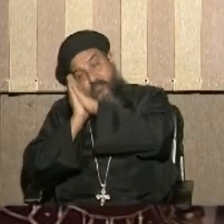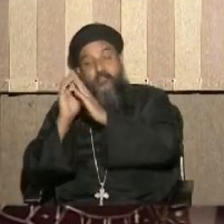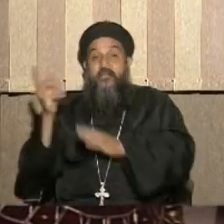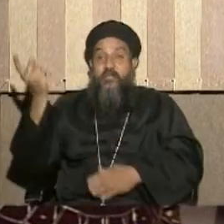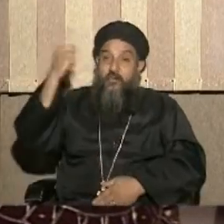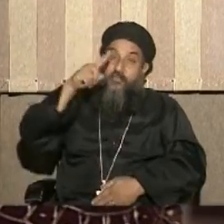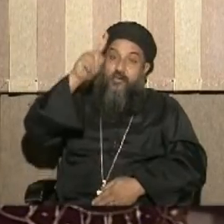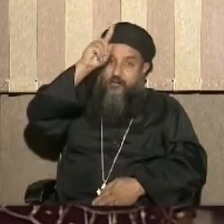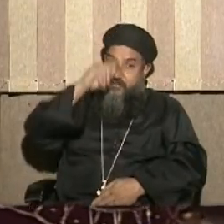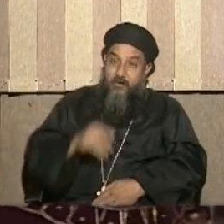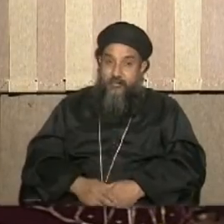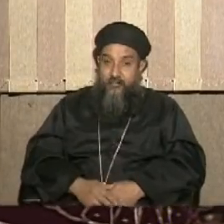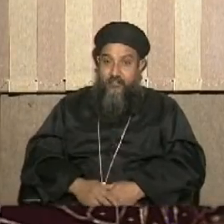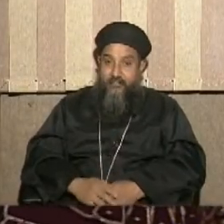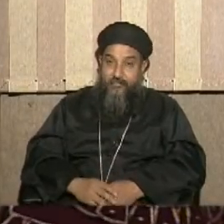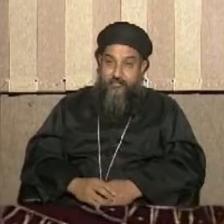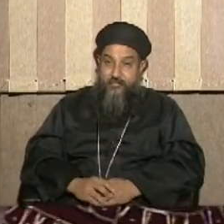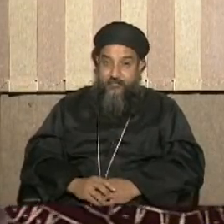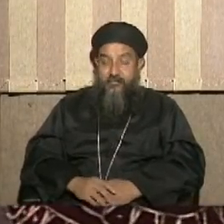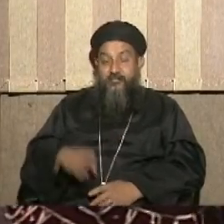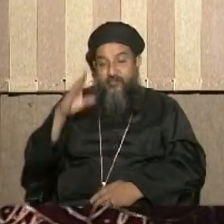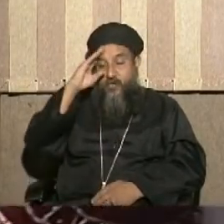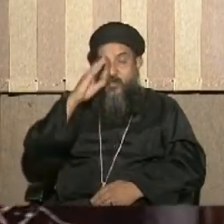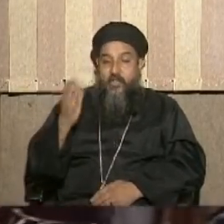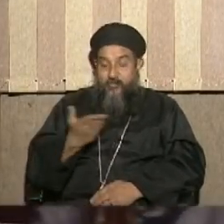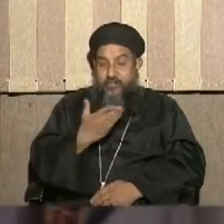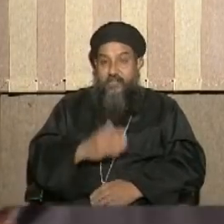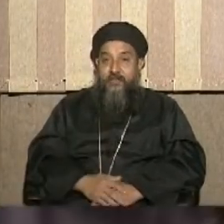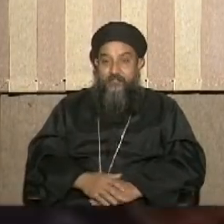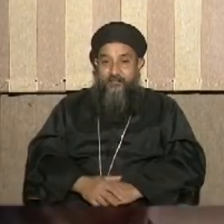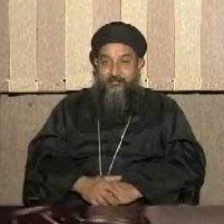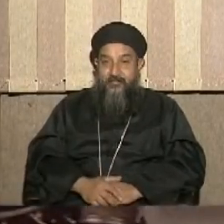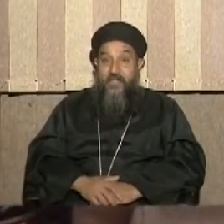سهل. شرف معي. شكر.